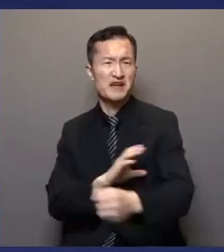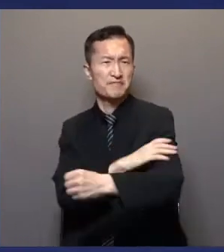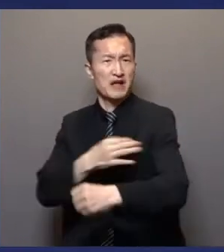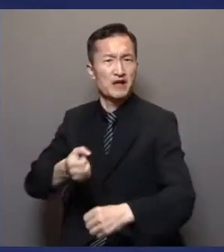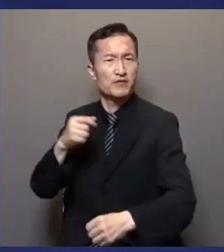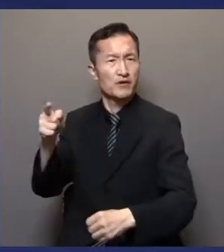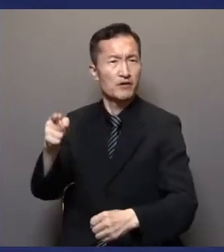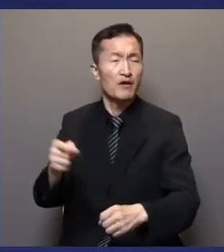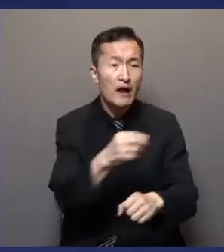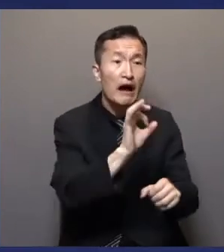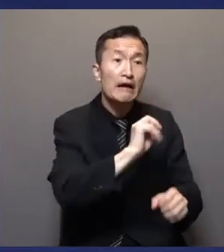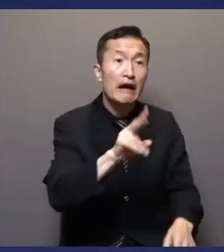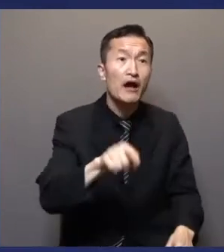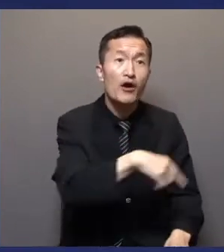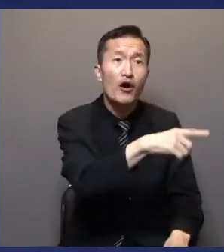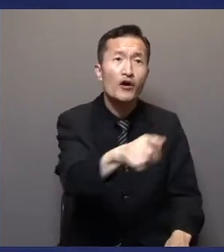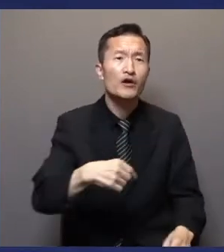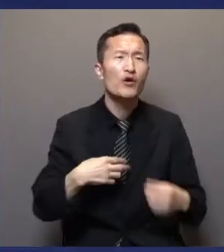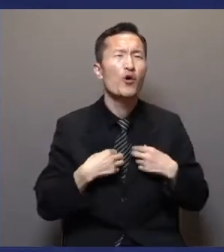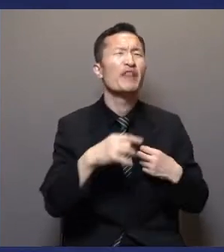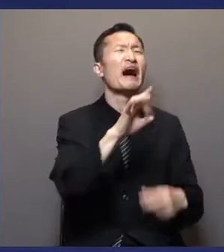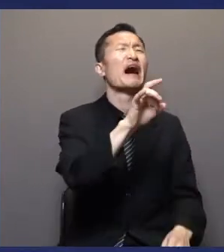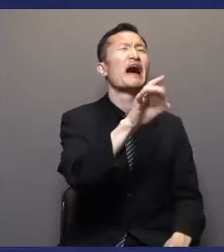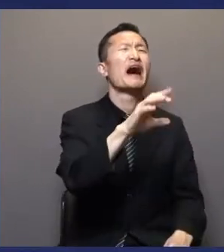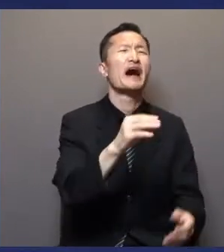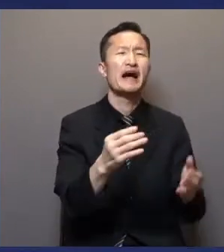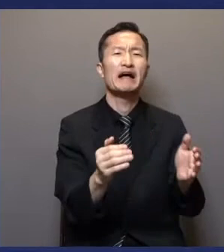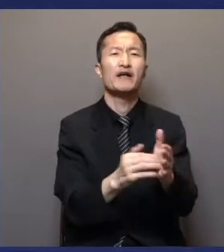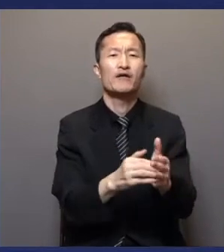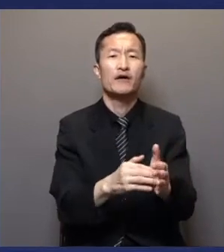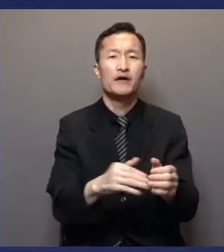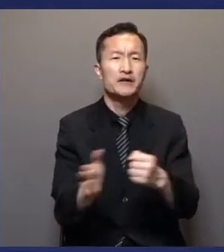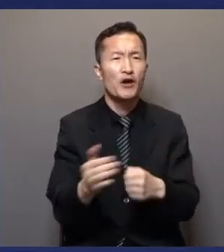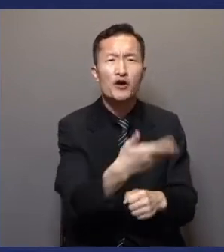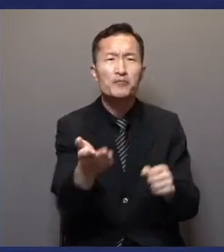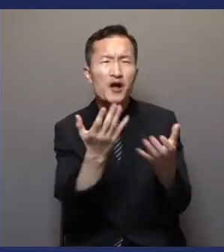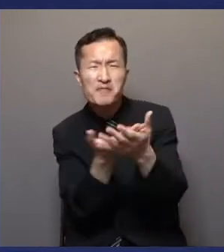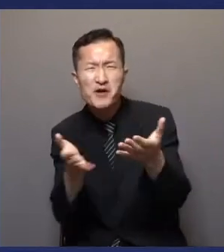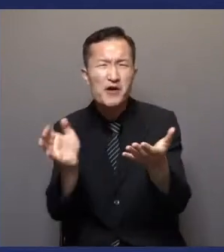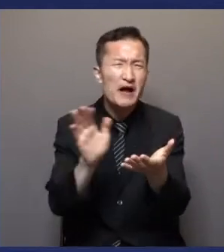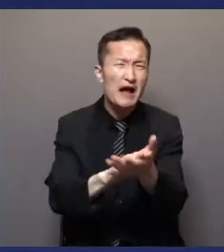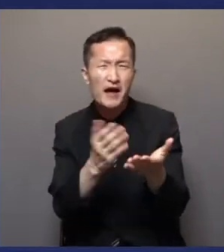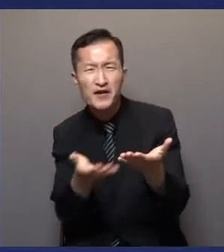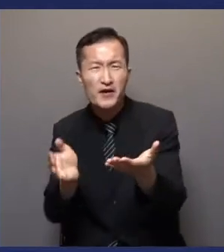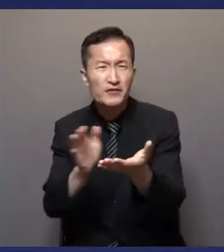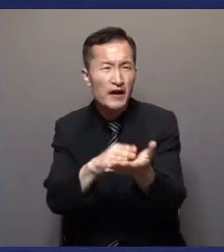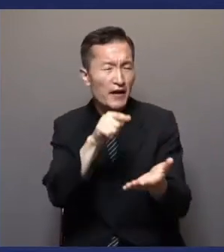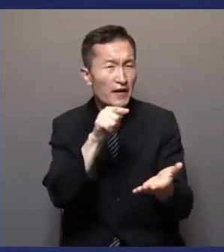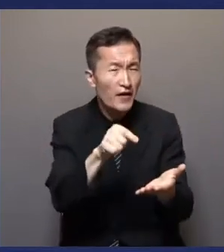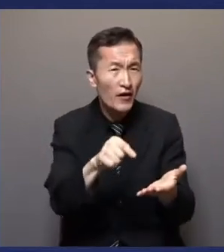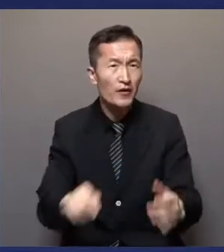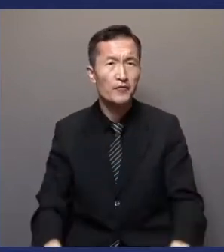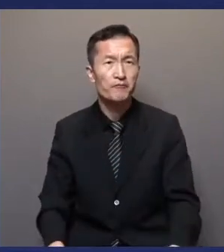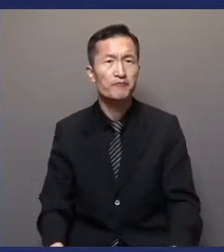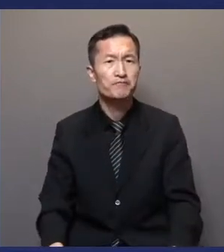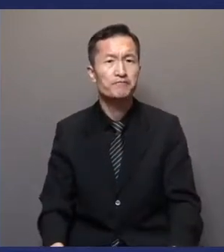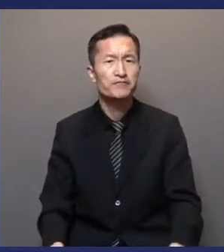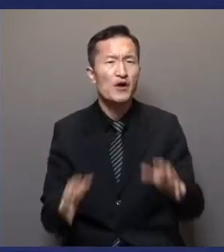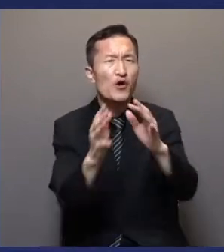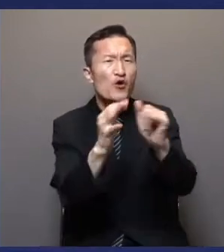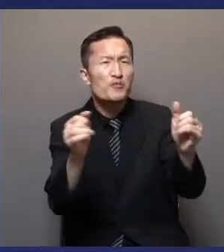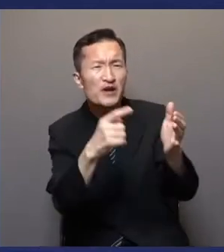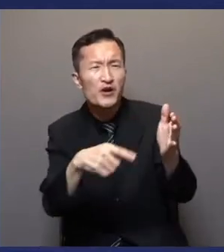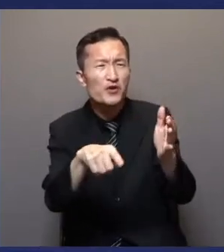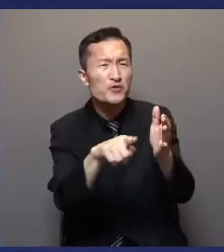신사 야당입니다. 그래서 여러분 변화와 혁신, 냄새나는 옷으로 들어가지 못하는 국민이 기다리는